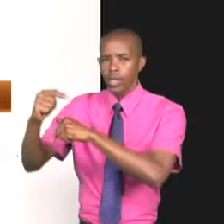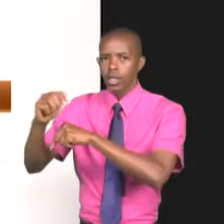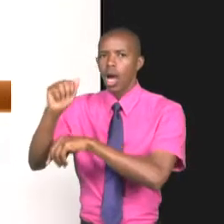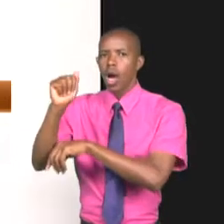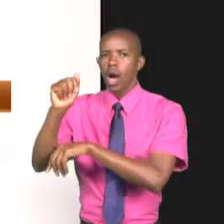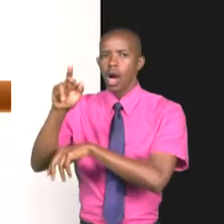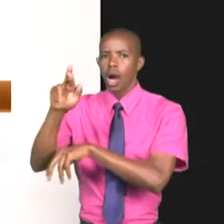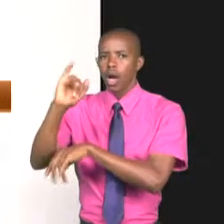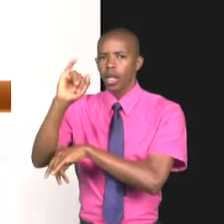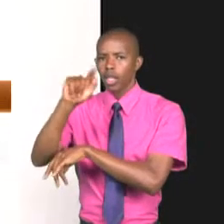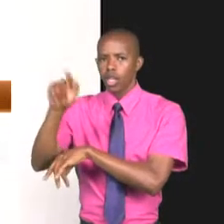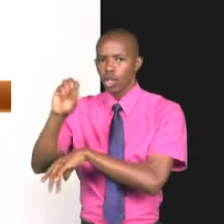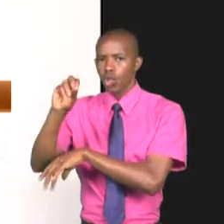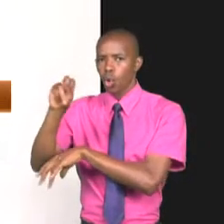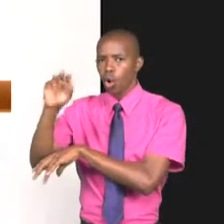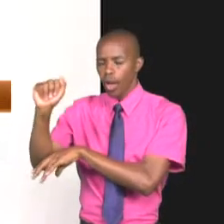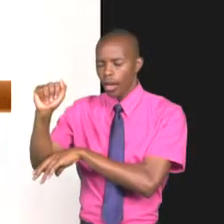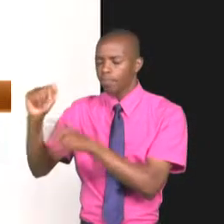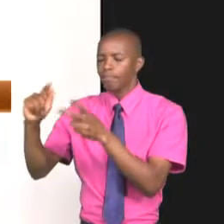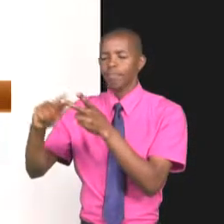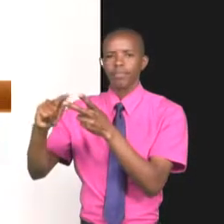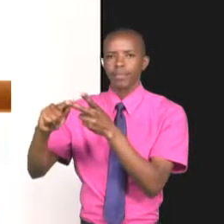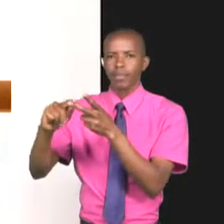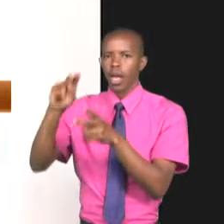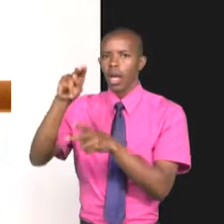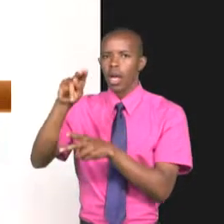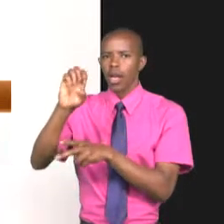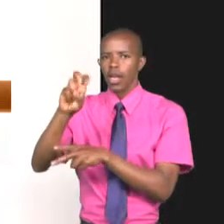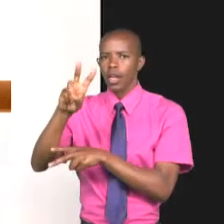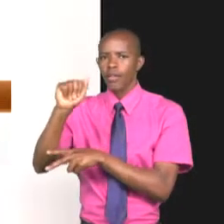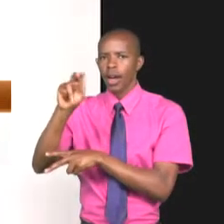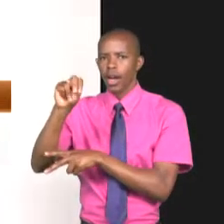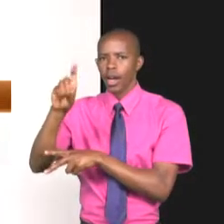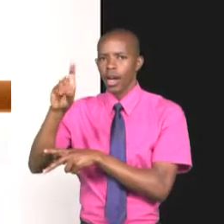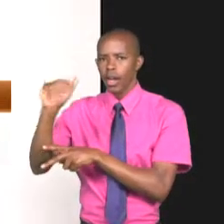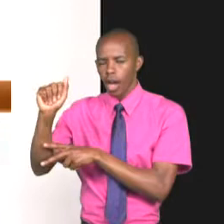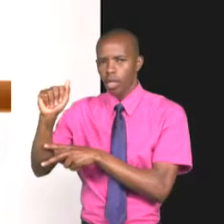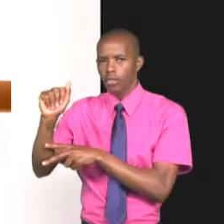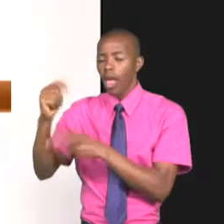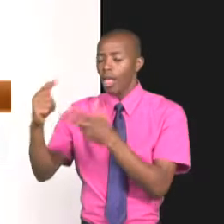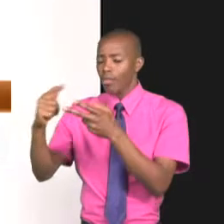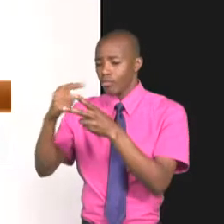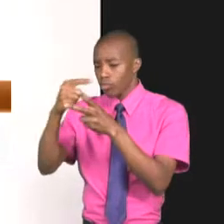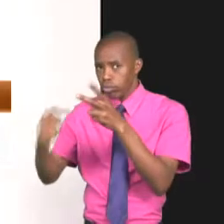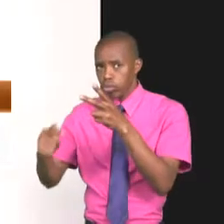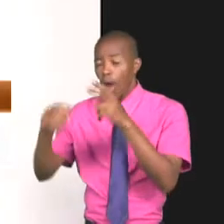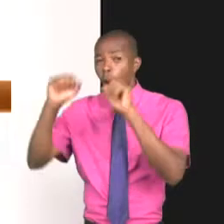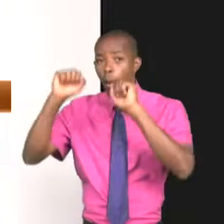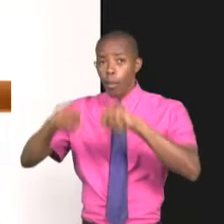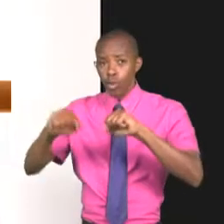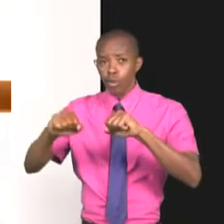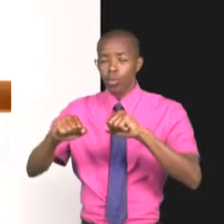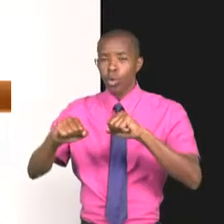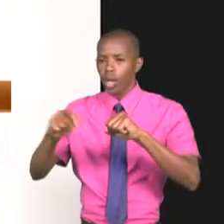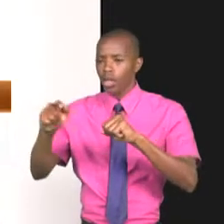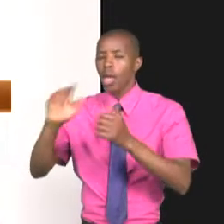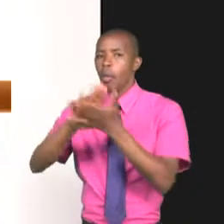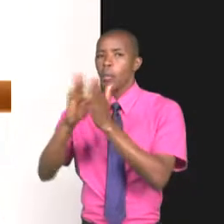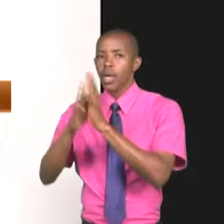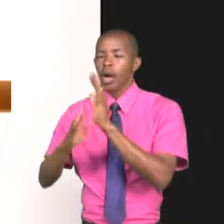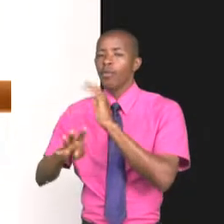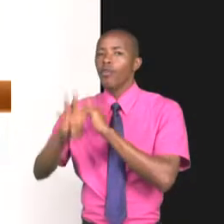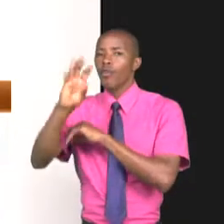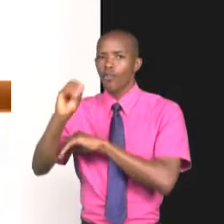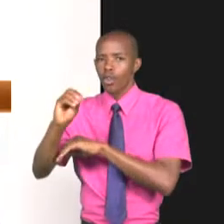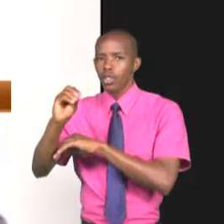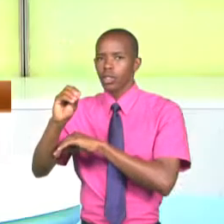katika jimbo la Nevada, basi huenda kawa rais mteule wa 46 wa taifa